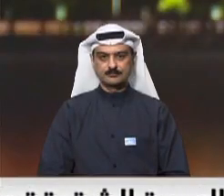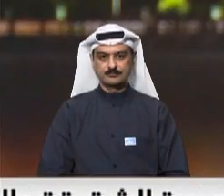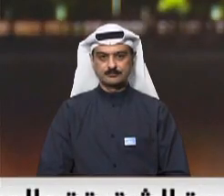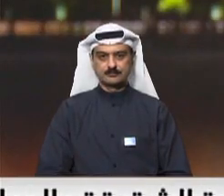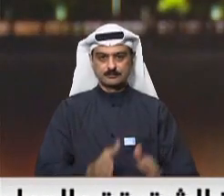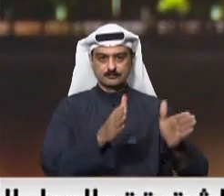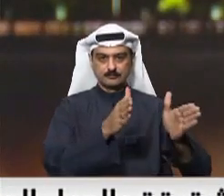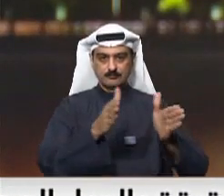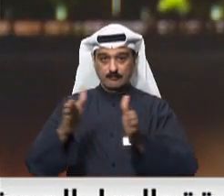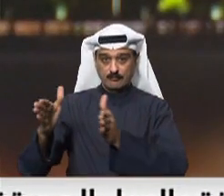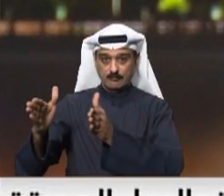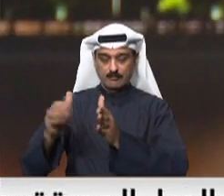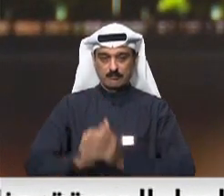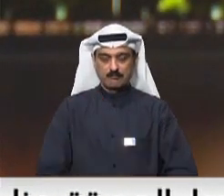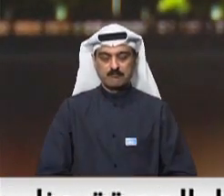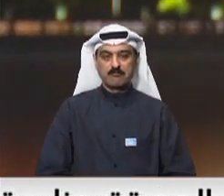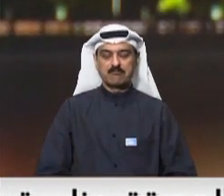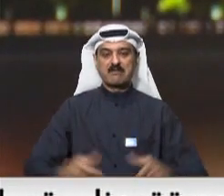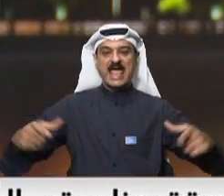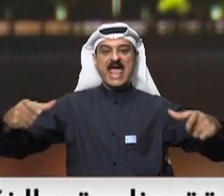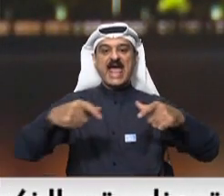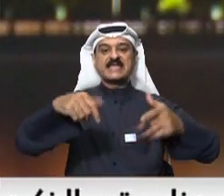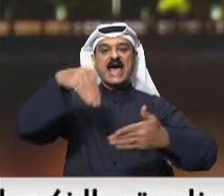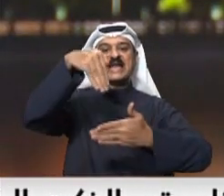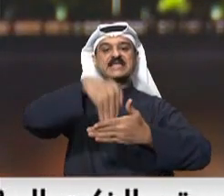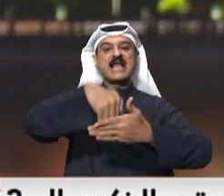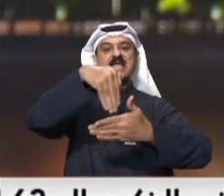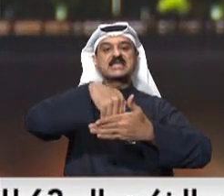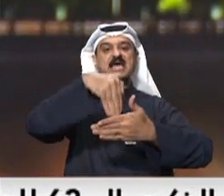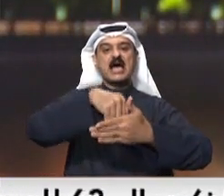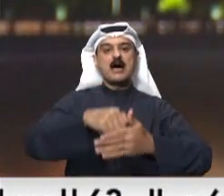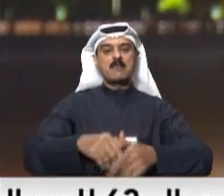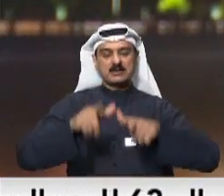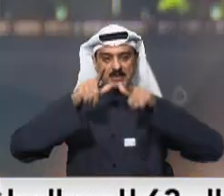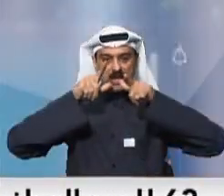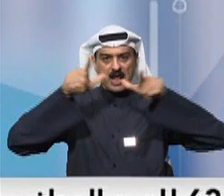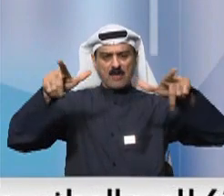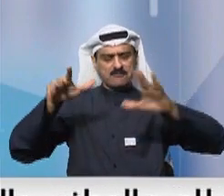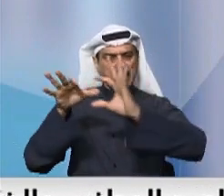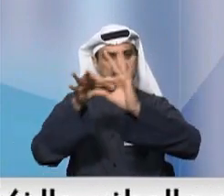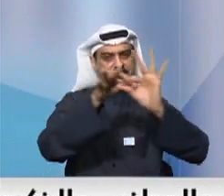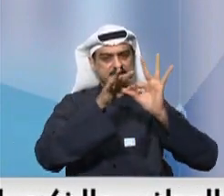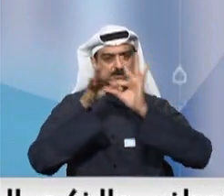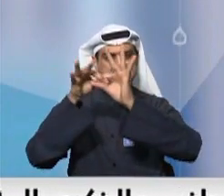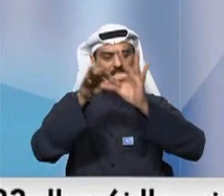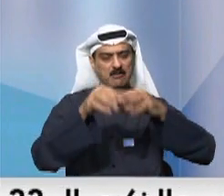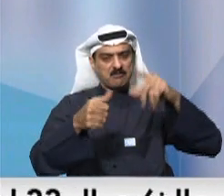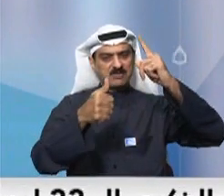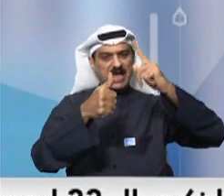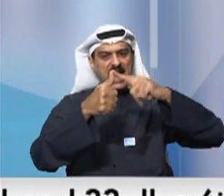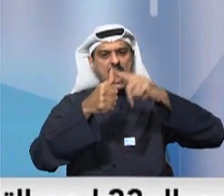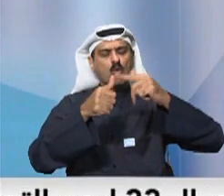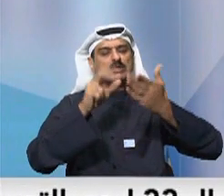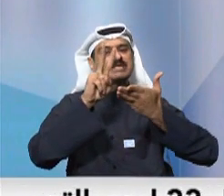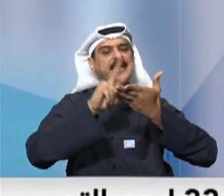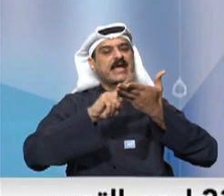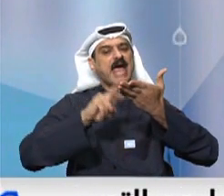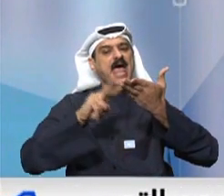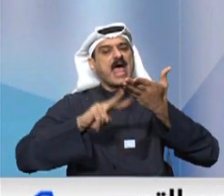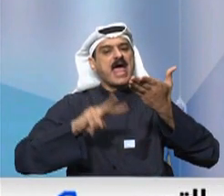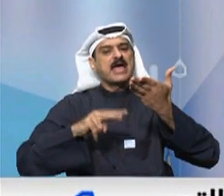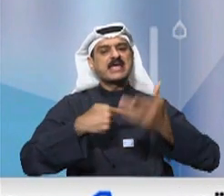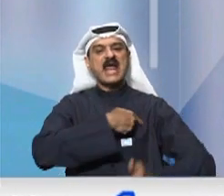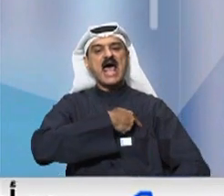دعت اداره شؤون الانتخابات امس السبت الناخبين الى التعاون من خلال الاطلاع على القيود الانتخابيه